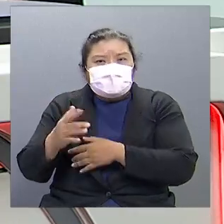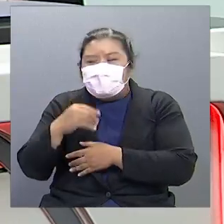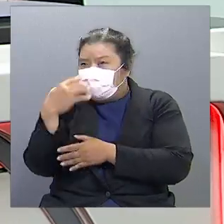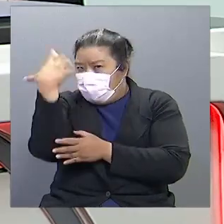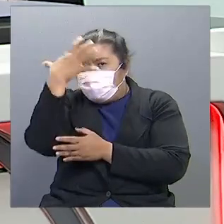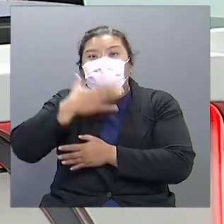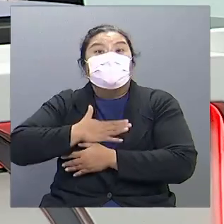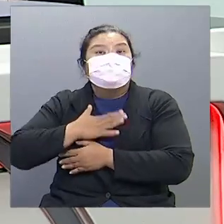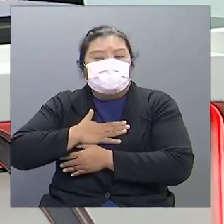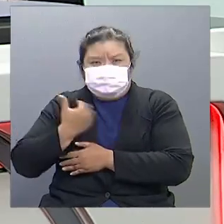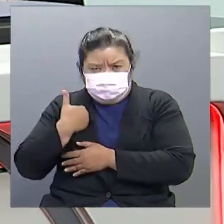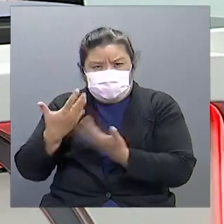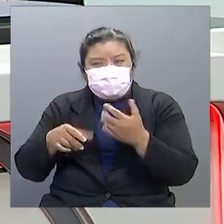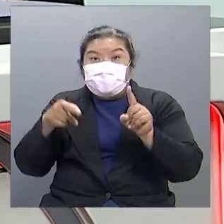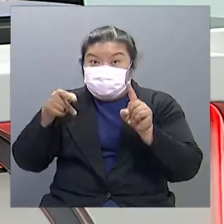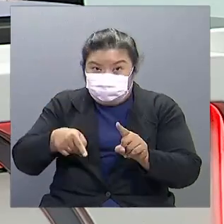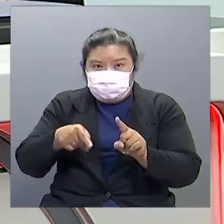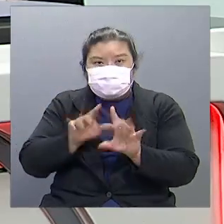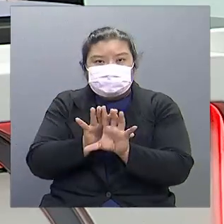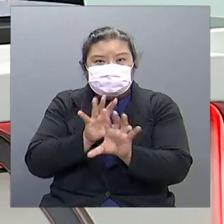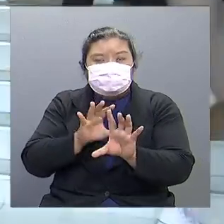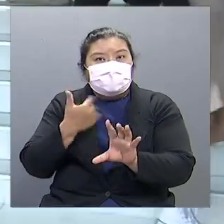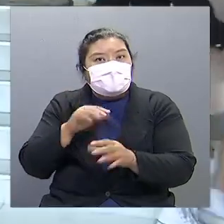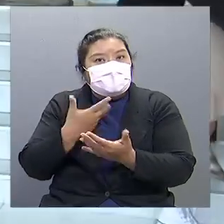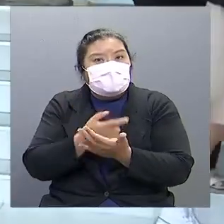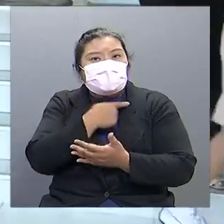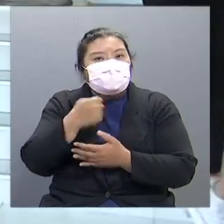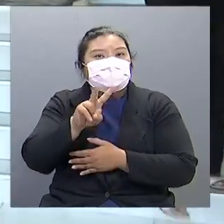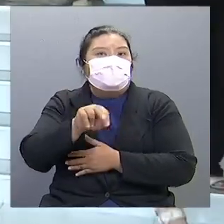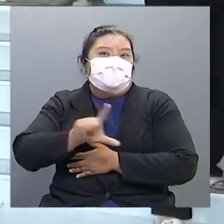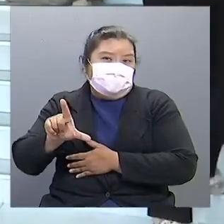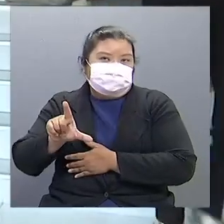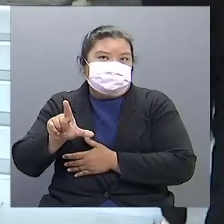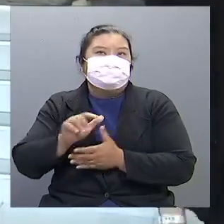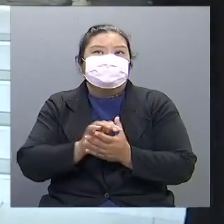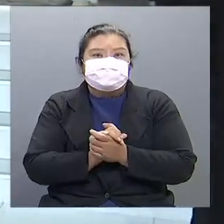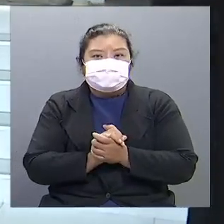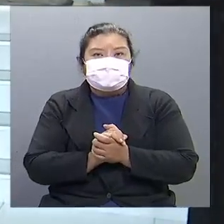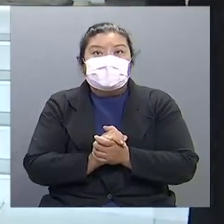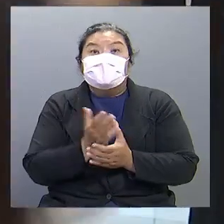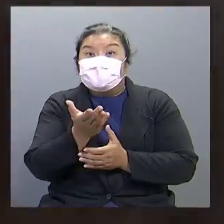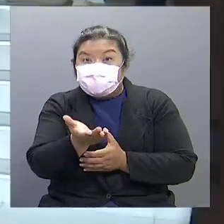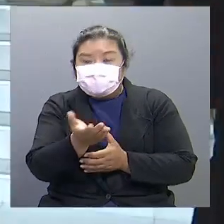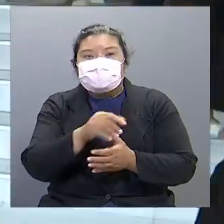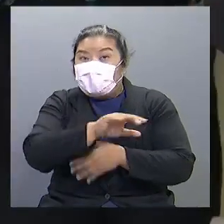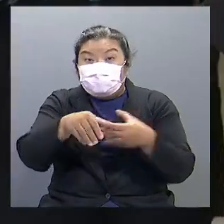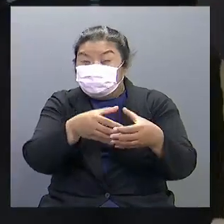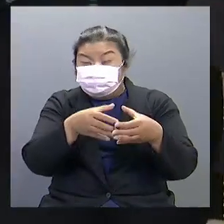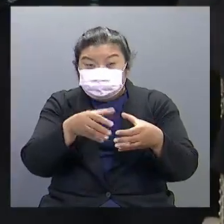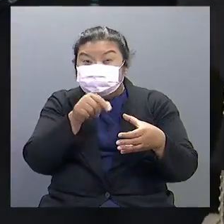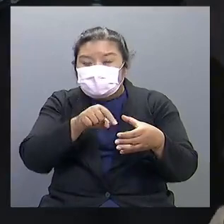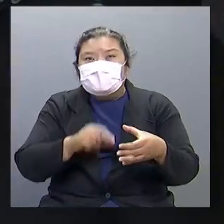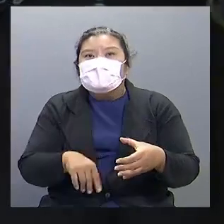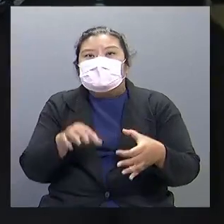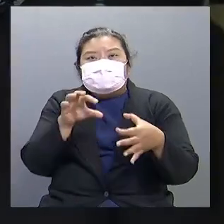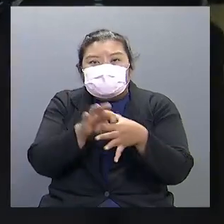ายพันคนมูลค่าความเสียหายมากกว่า 2,000 ล้านบาทค่ะกลุ่มผู้เสียหายที่ถูกหลอกให้ลงทุนซื้อขายอั